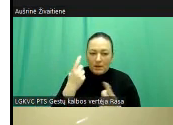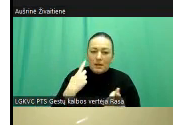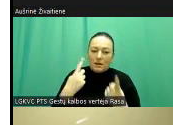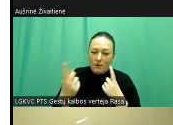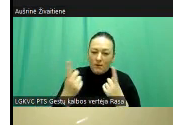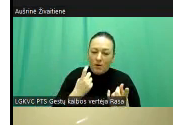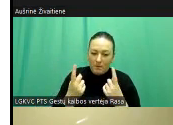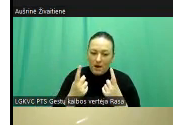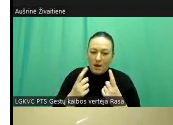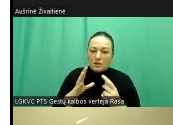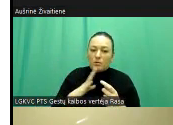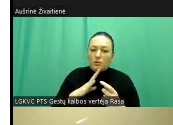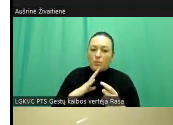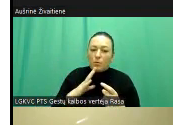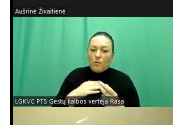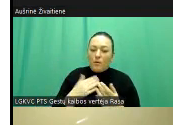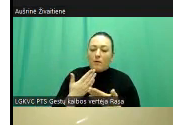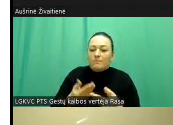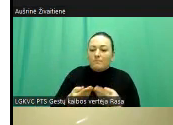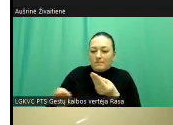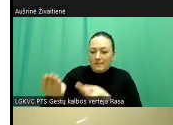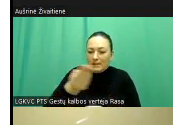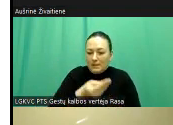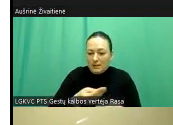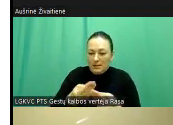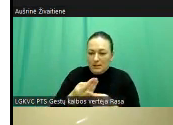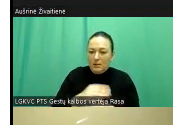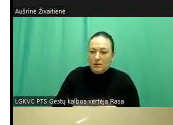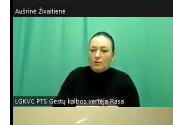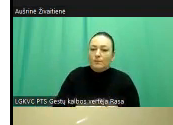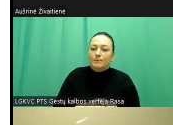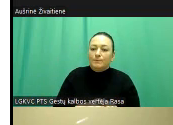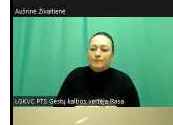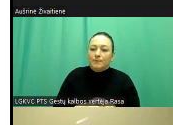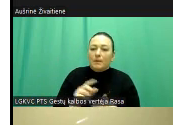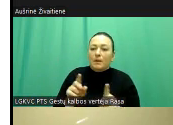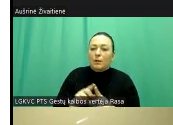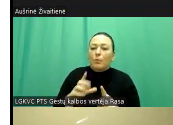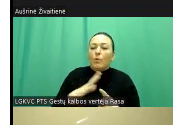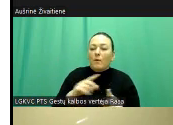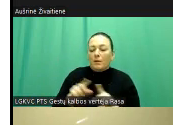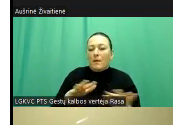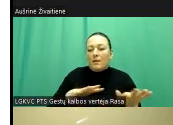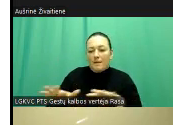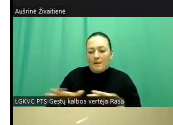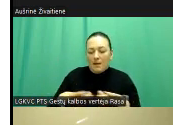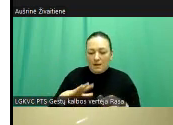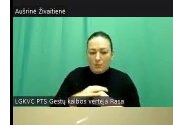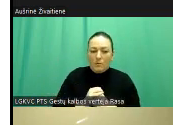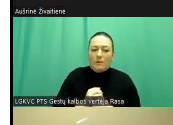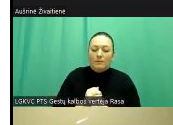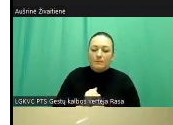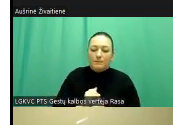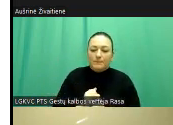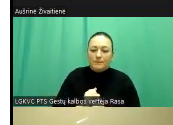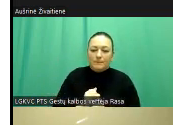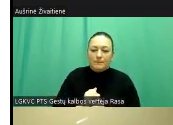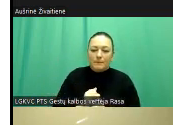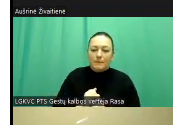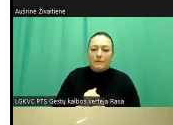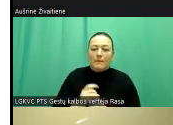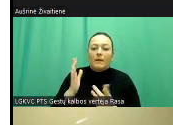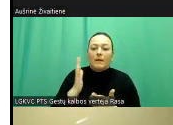informaciją, kurią mes pasidalinome. Su jumis ne tik informacija, bet ir tam tikra veikla. Taigi,